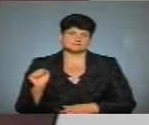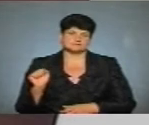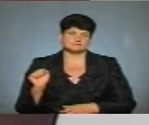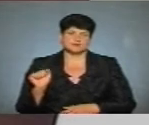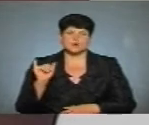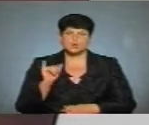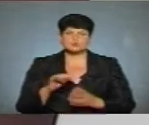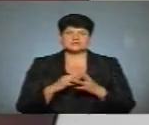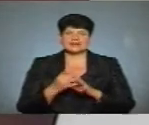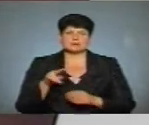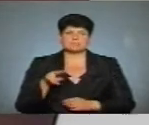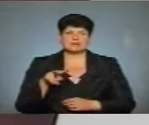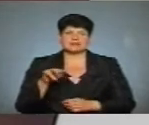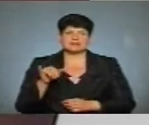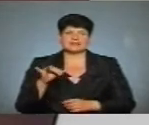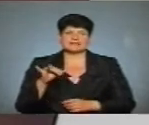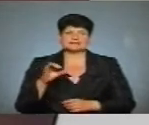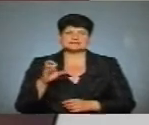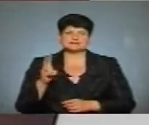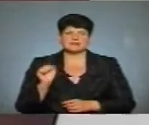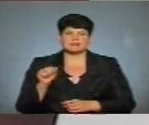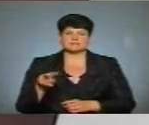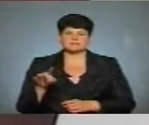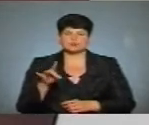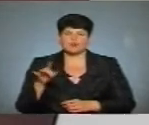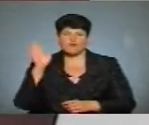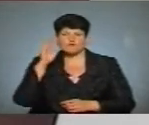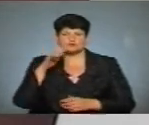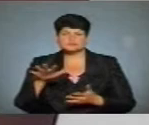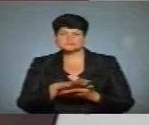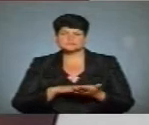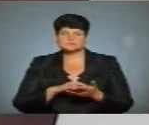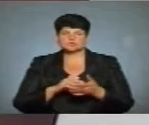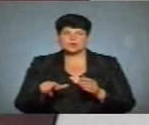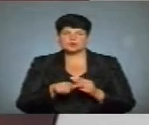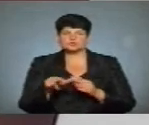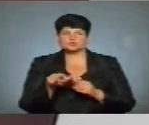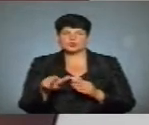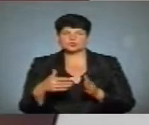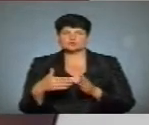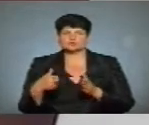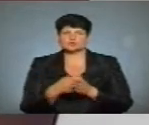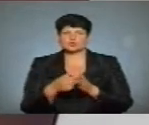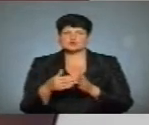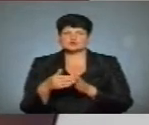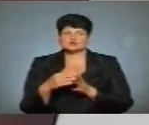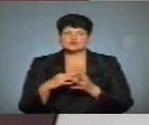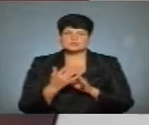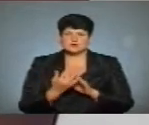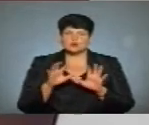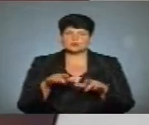селі Плиска Лановецького району вода під час дощів розмила дорогу, що веде до сусіднього села. Голова